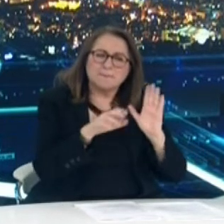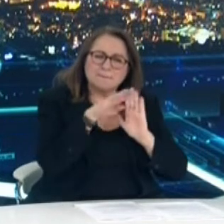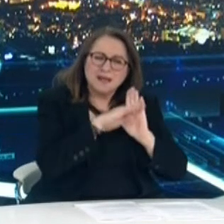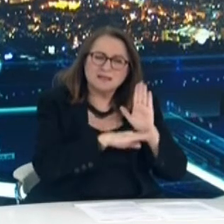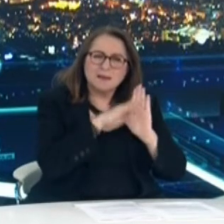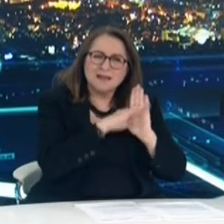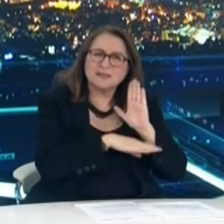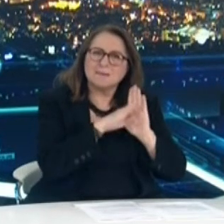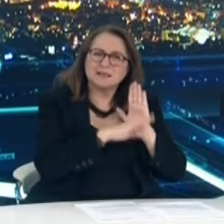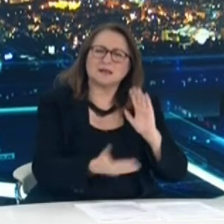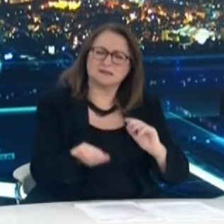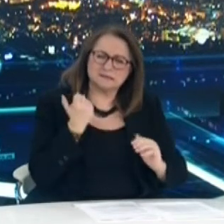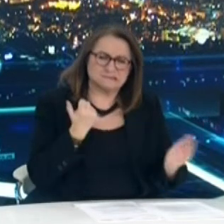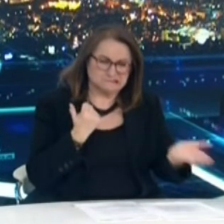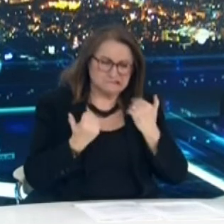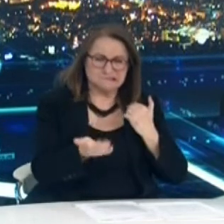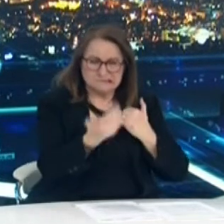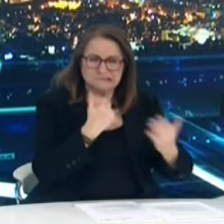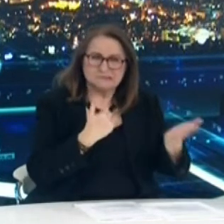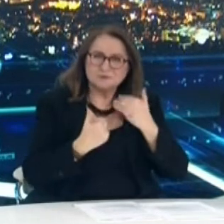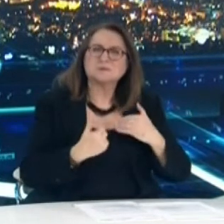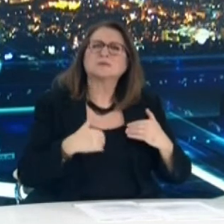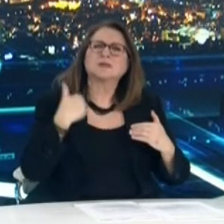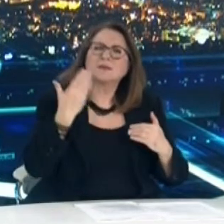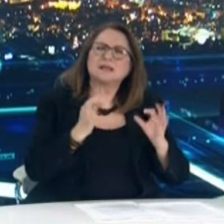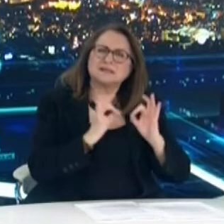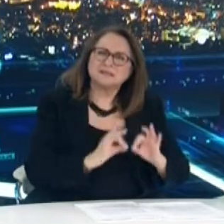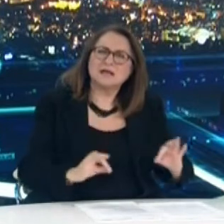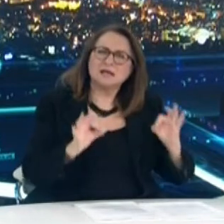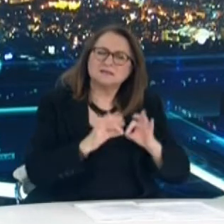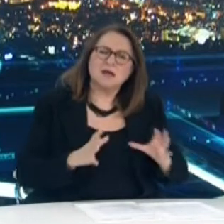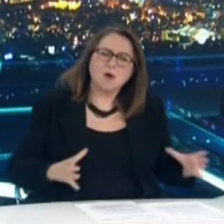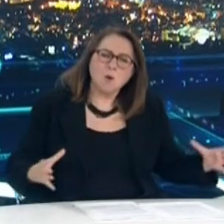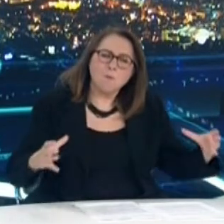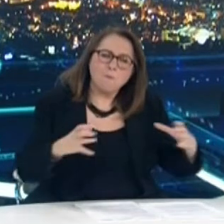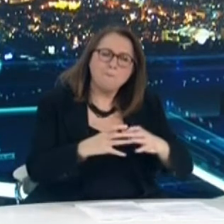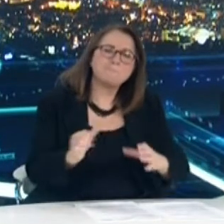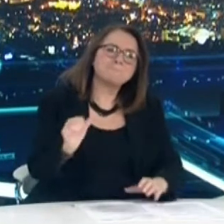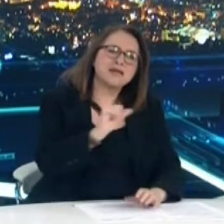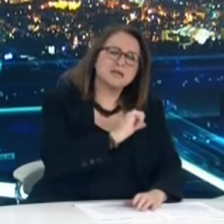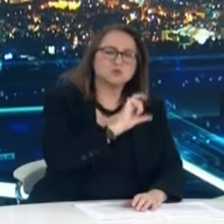στερηθεί και θα μπορέσουμε να το κάνουμε παρέα με τα αγαπημένα μας πρόσωπα, χωρίς φόβο. Σας ευχαριστώ.